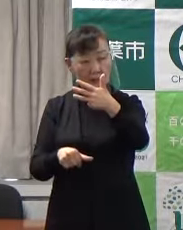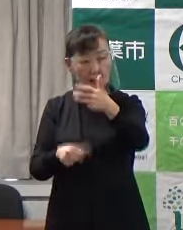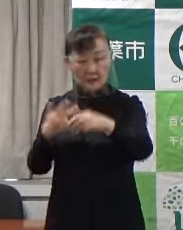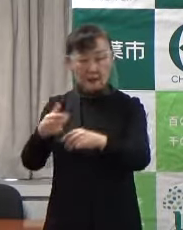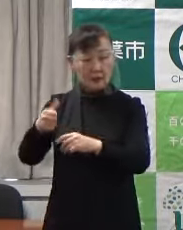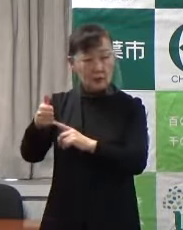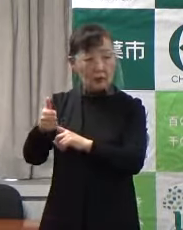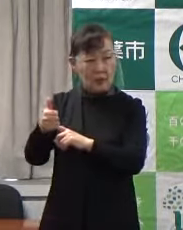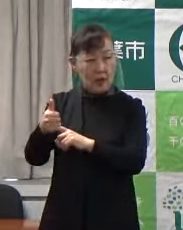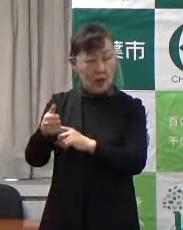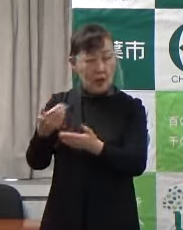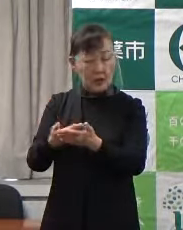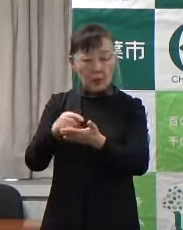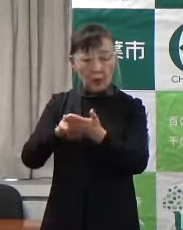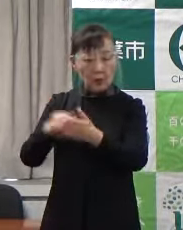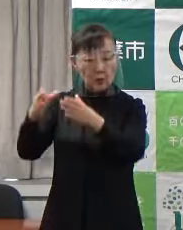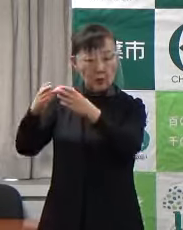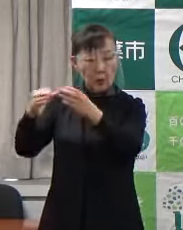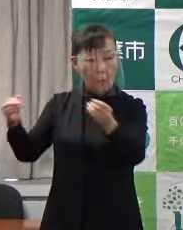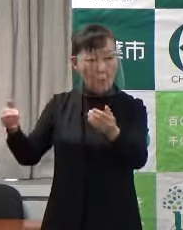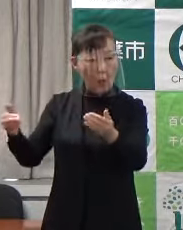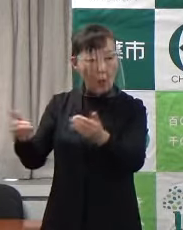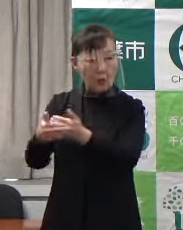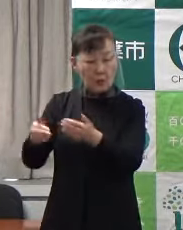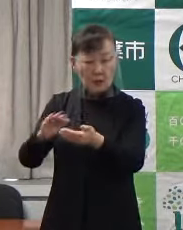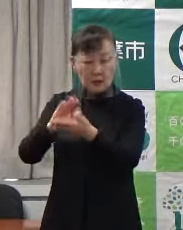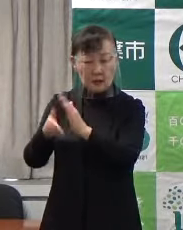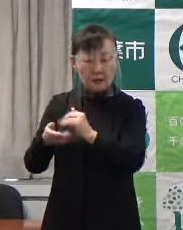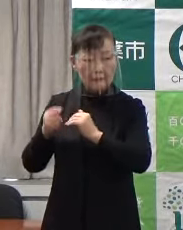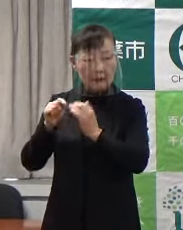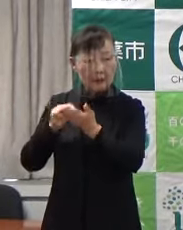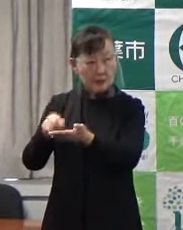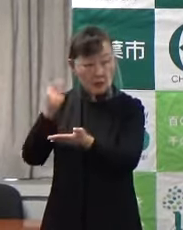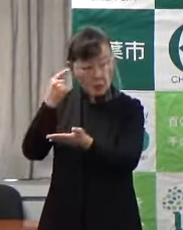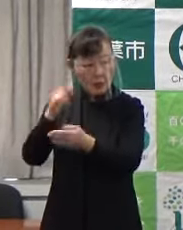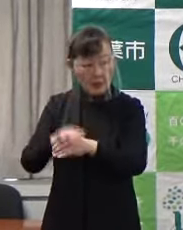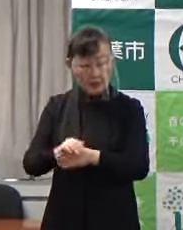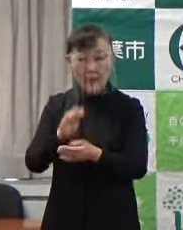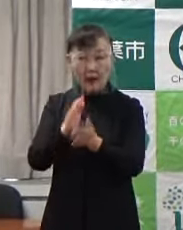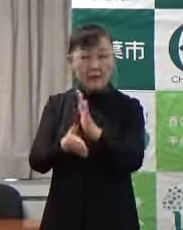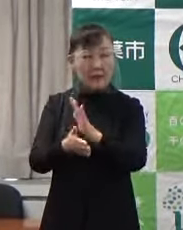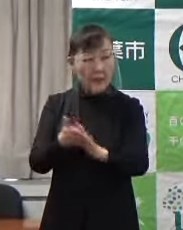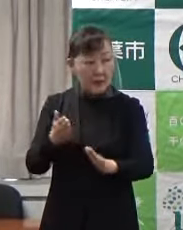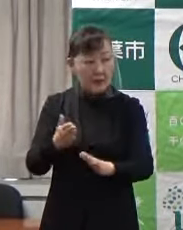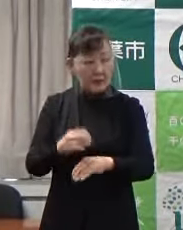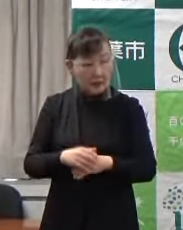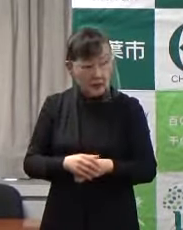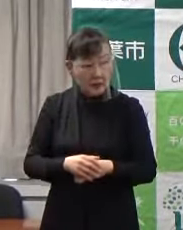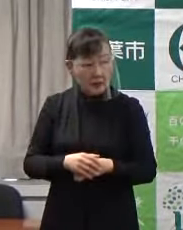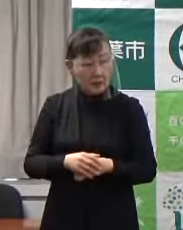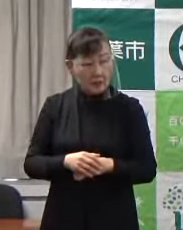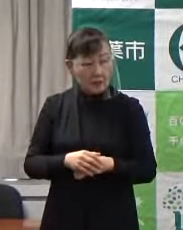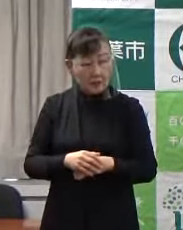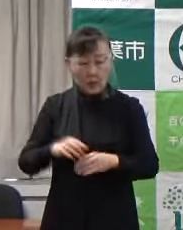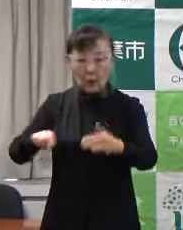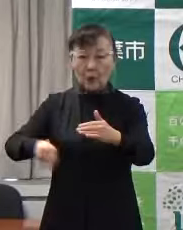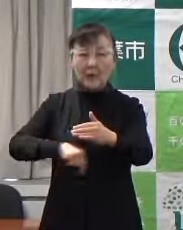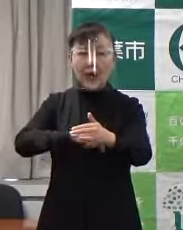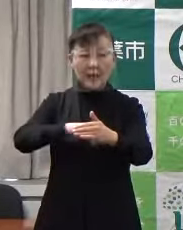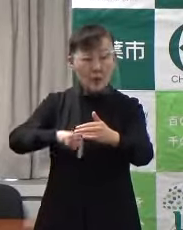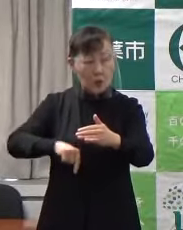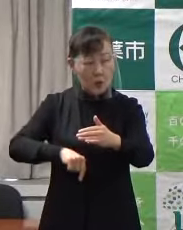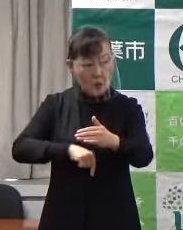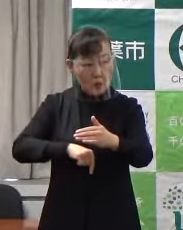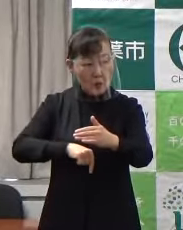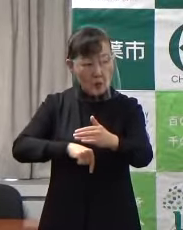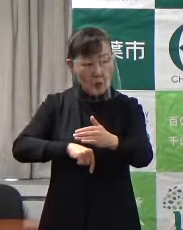8月に確か、今日は領土省に出していただいたと思うんですけれども、改めて、その領土省の内容を確認して